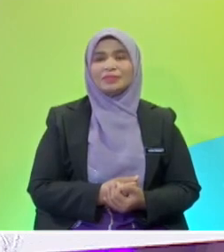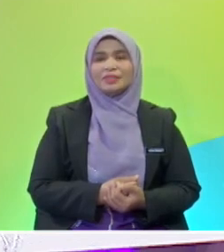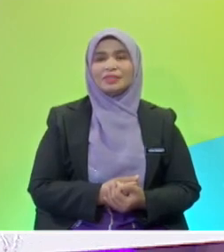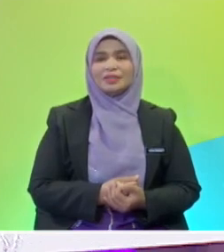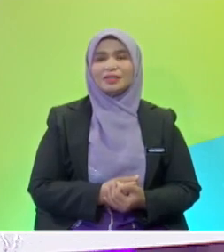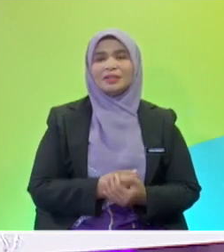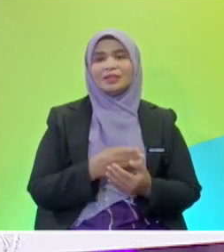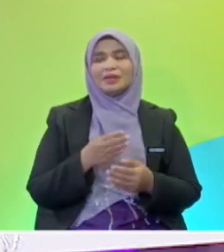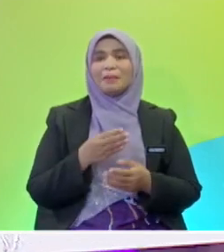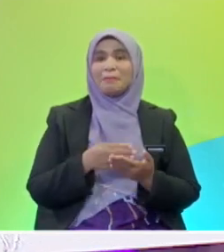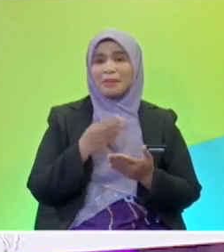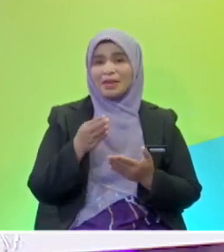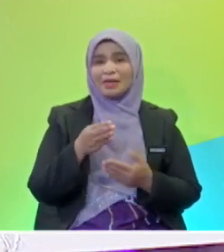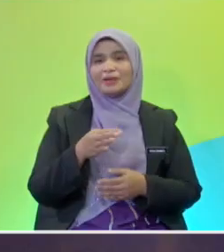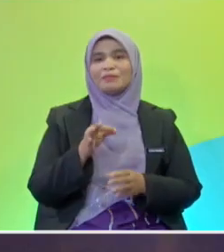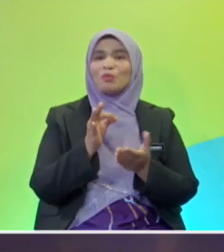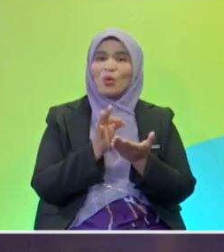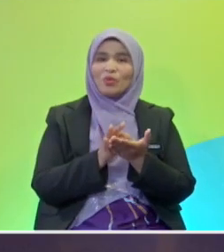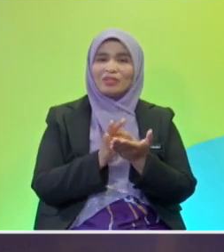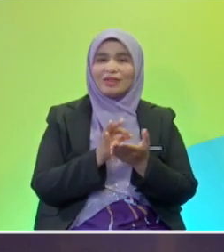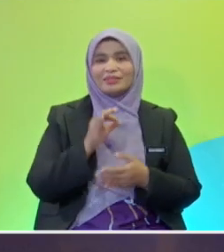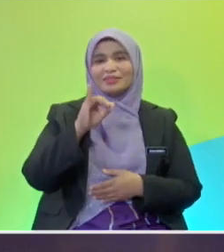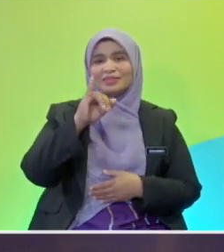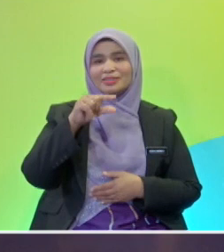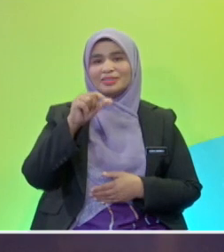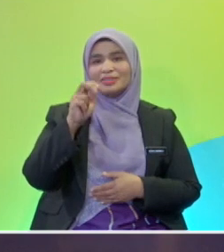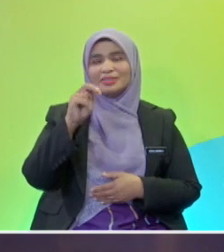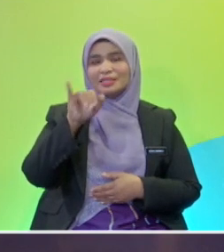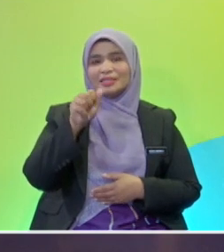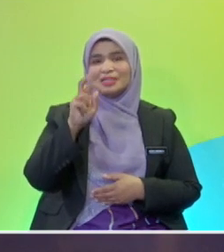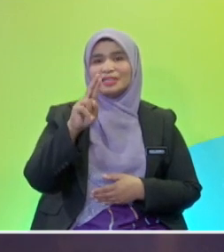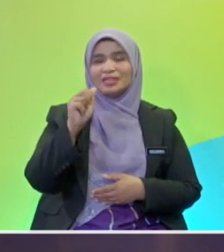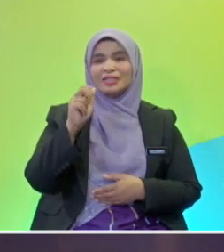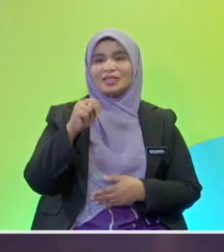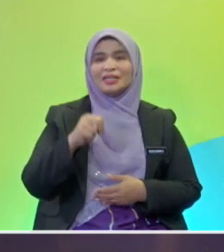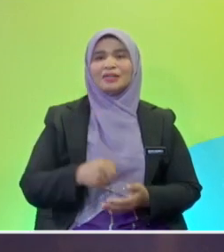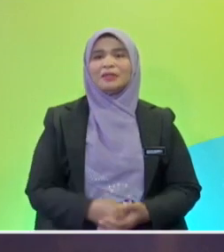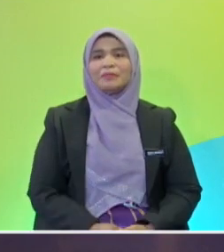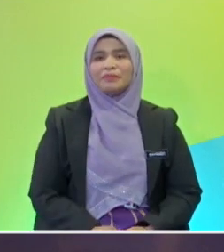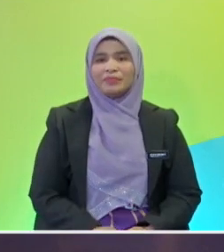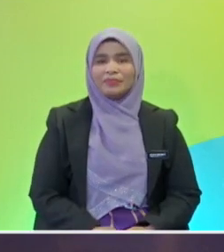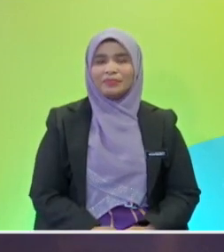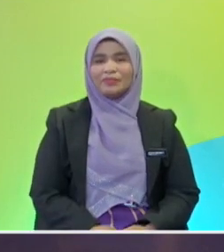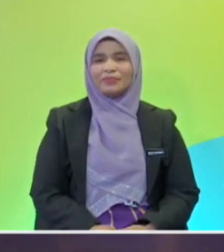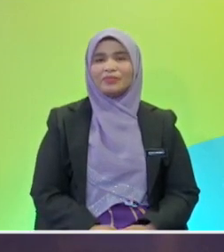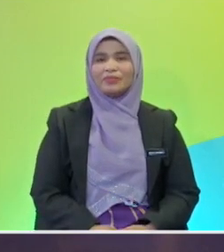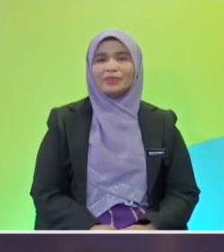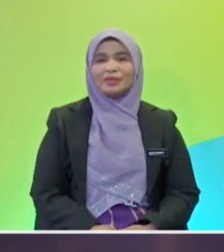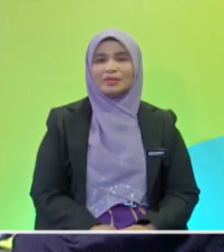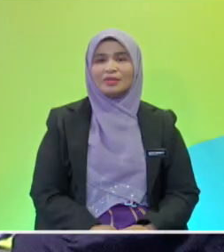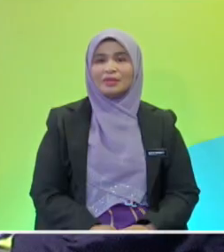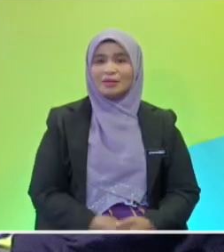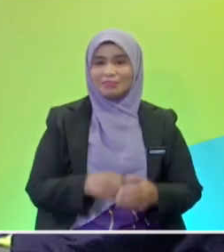butang ganjaran butang ganjaran Terima Kasih Cikgu Mira boleh lekat dengan baju ke kat tudung Oke saya akan lekatkan di baju saya